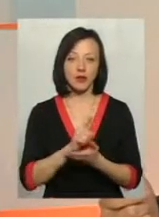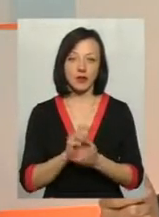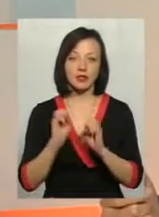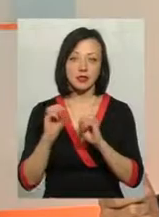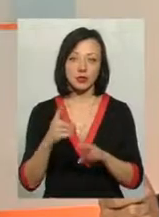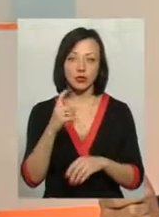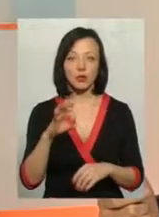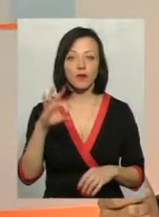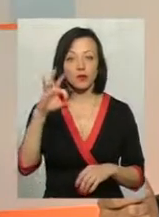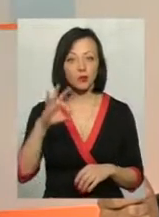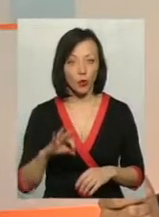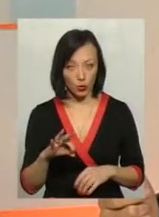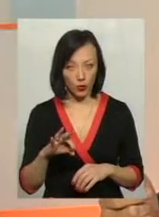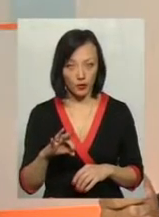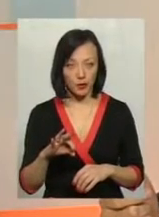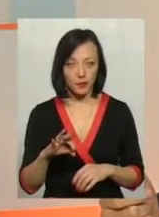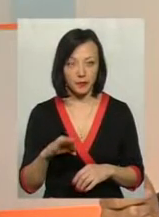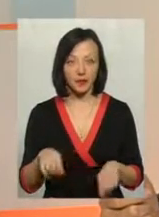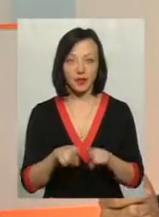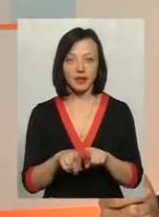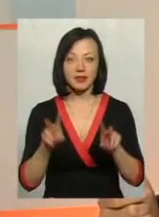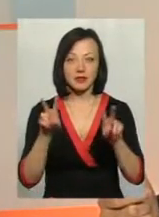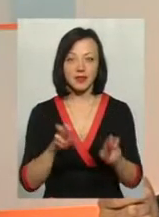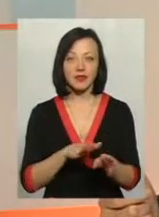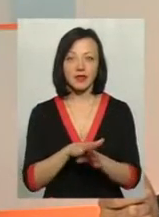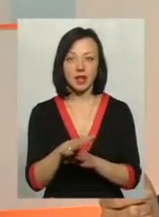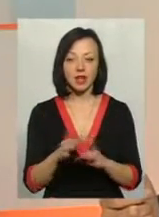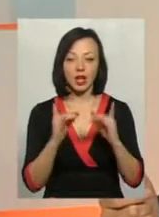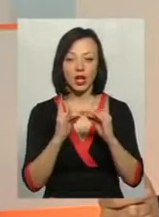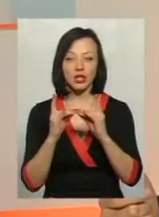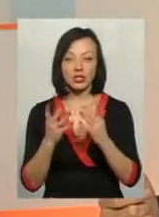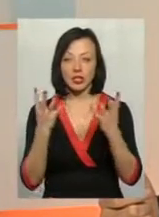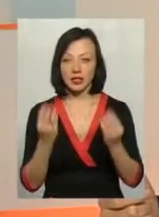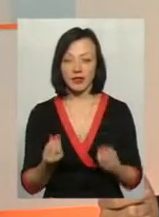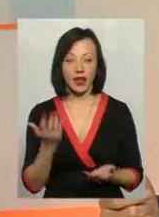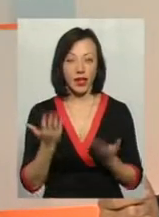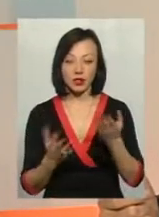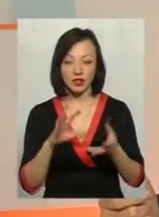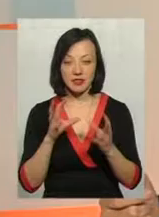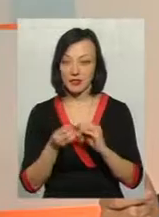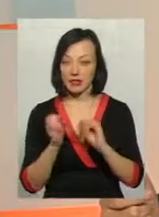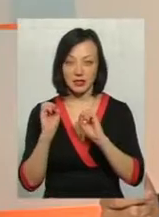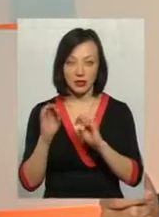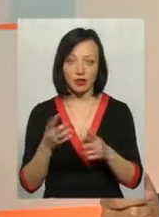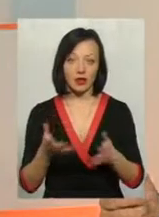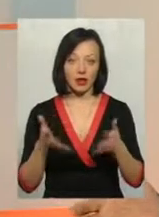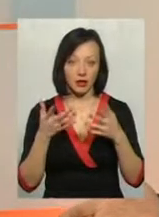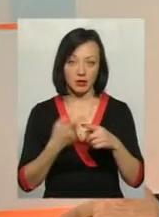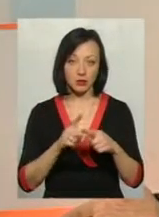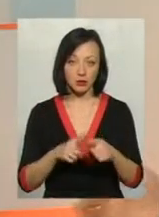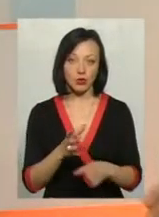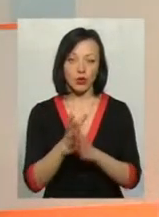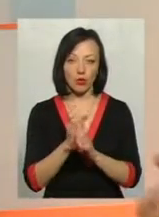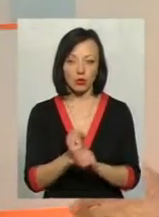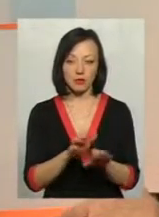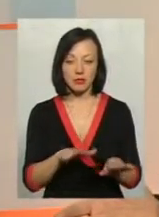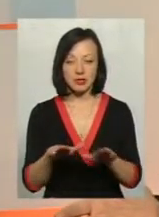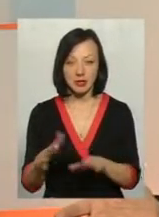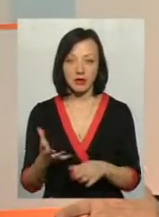здавати 100%, тобто так зване виконання ліжко днів. Якщо вони не здають цю звітність, то очевидно, що їм скоротять ліжка,